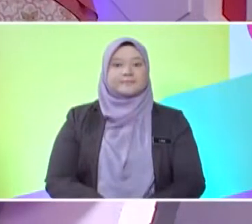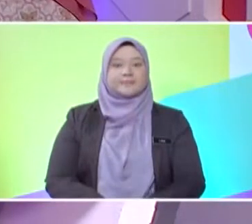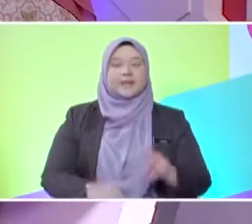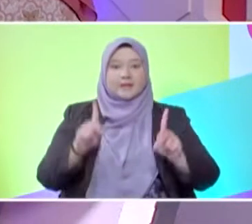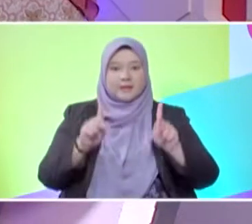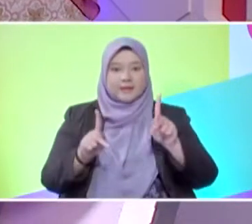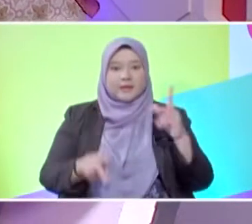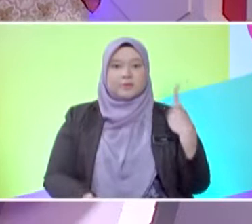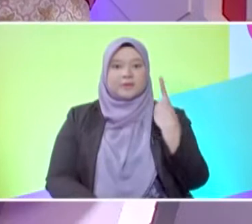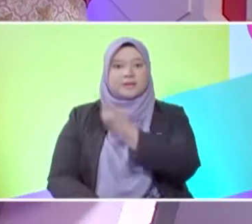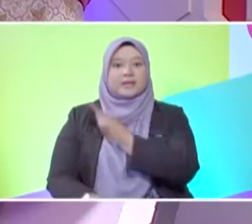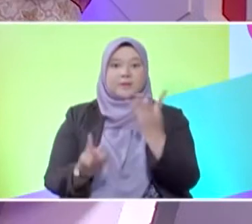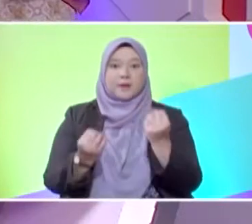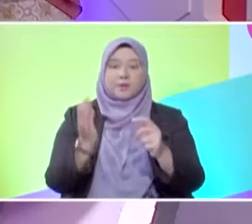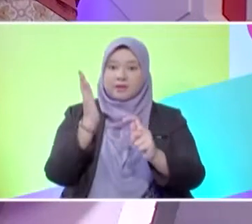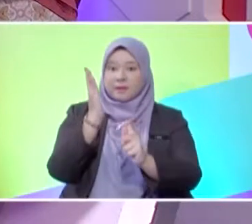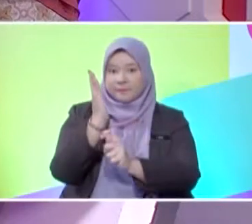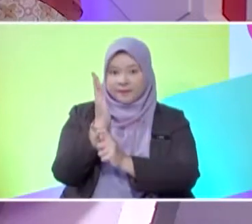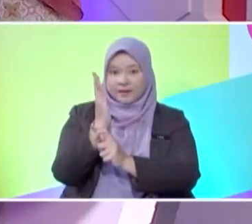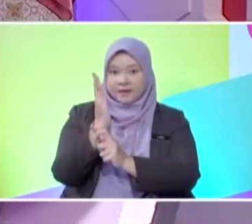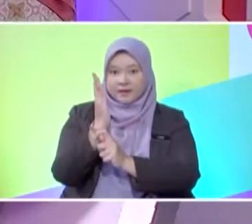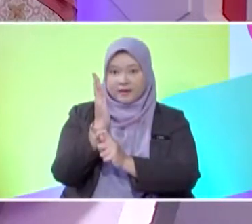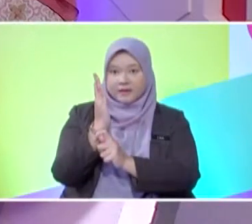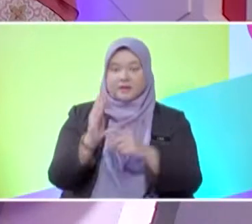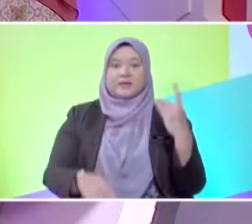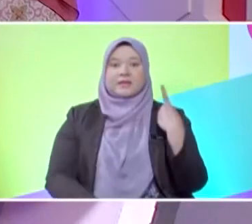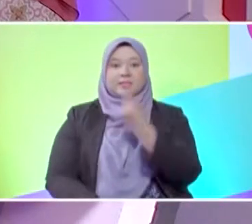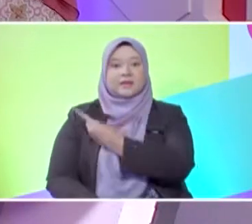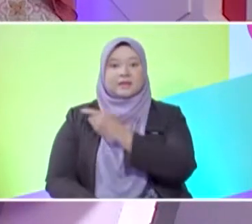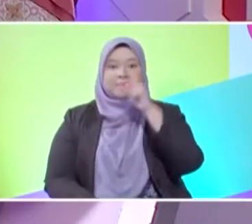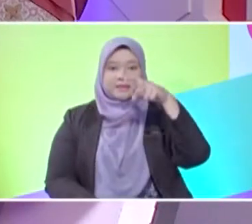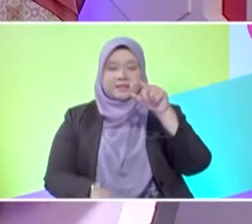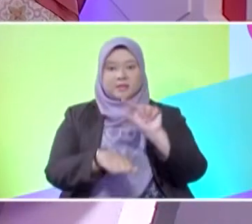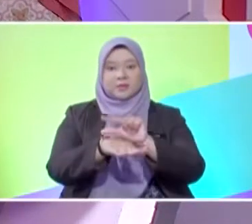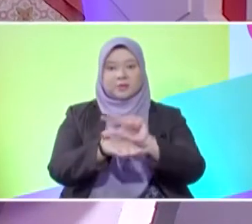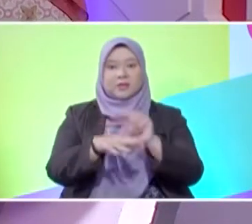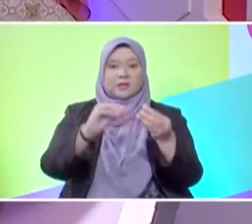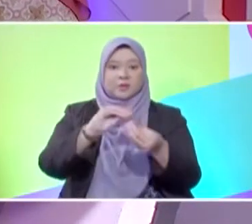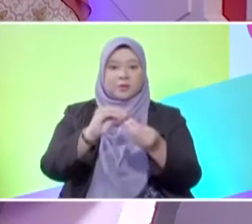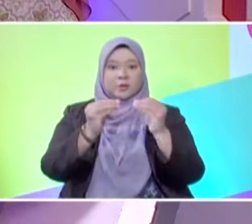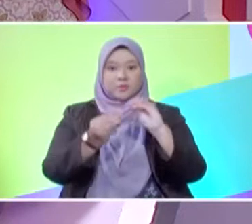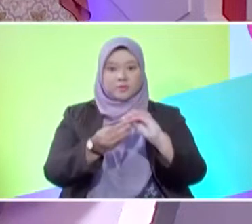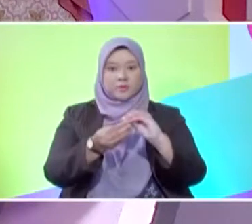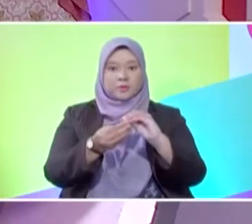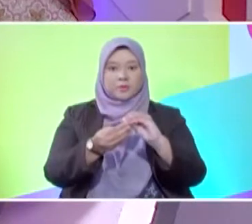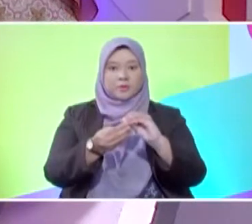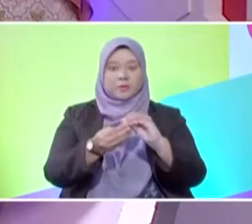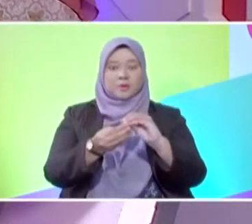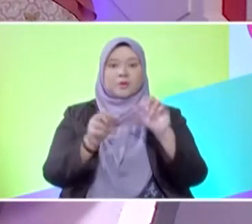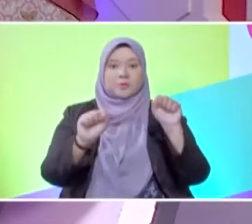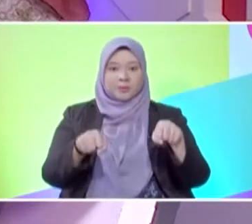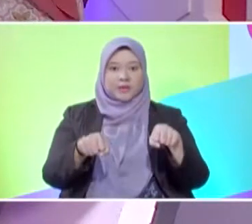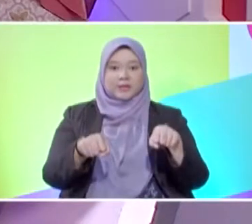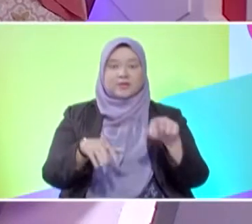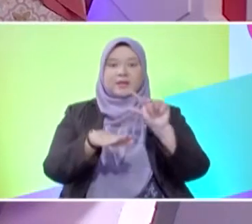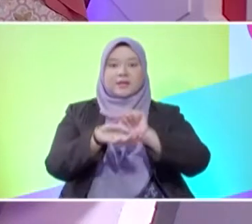Itulah namanya operasi tambah tak ada orang ada setengahnya kita akan tambahkan objek tapi operasi tambah kita menambah